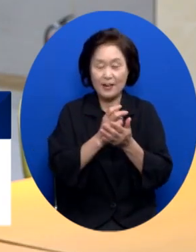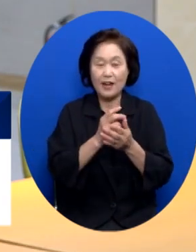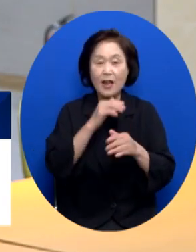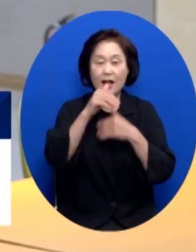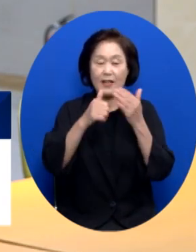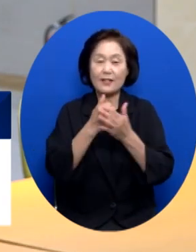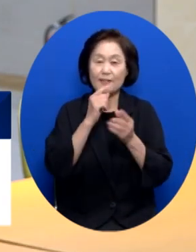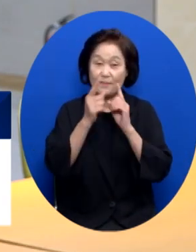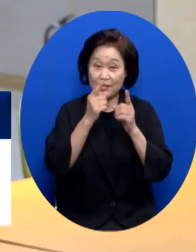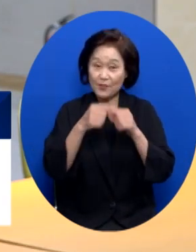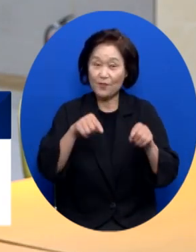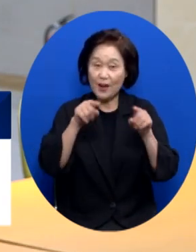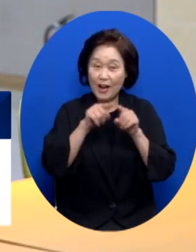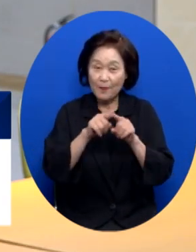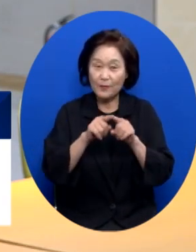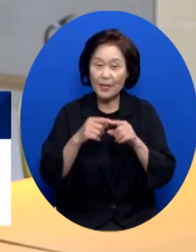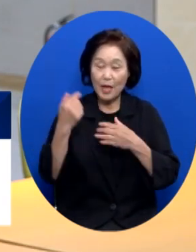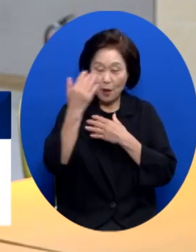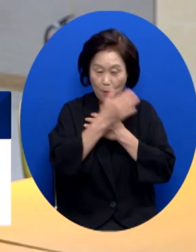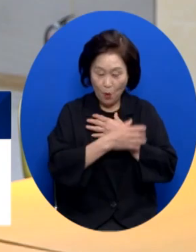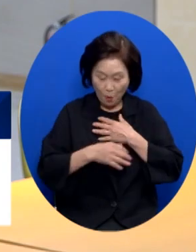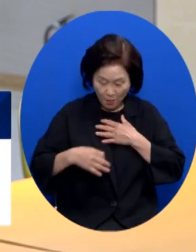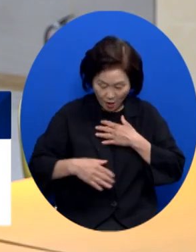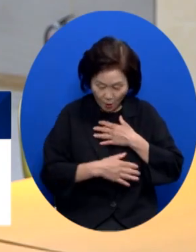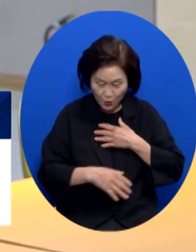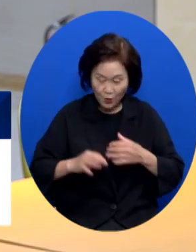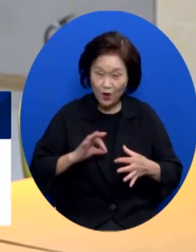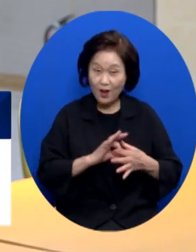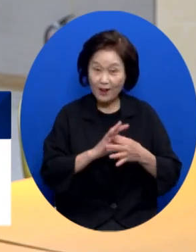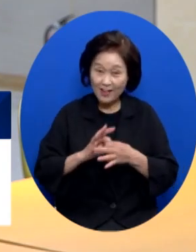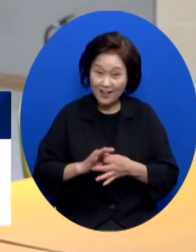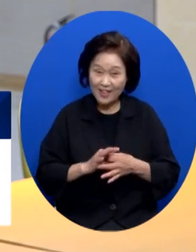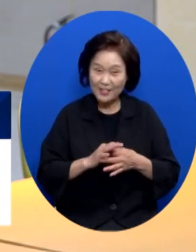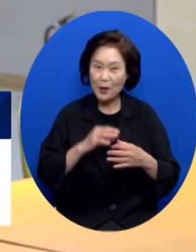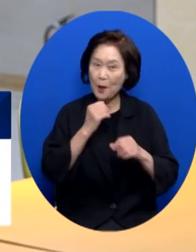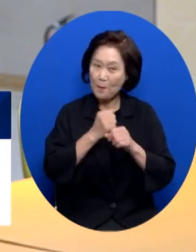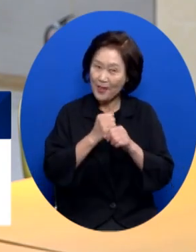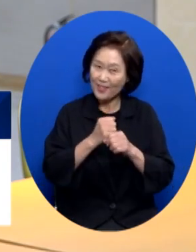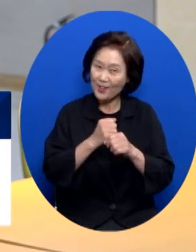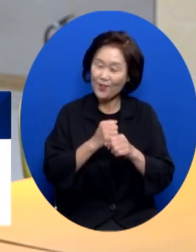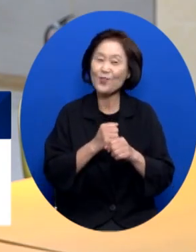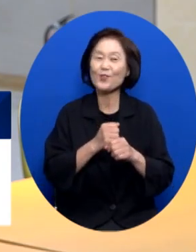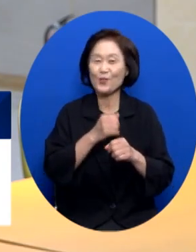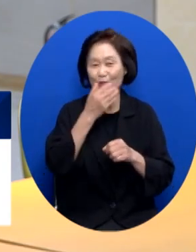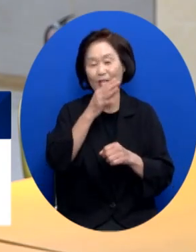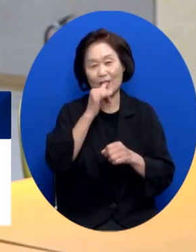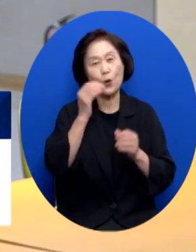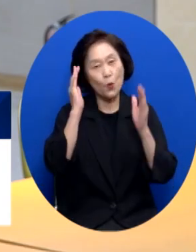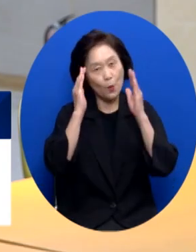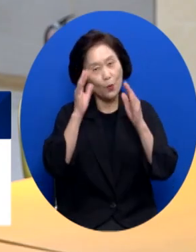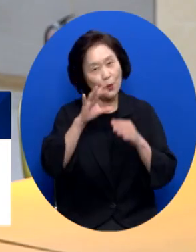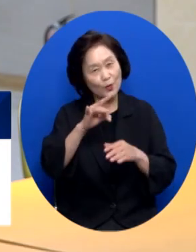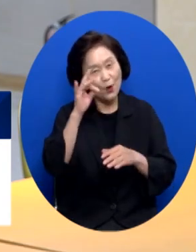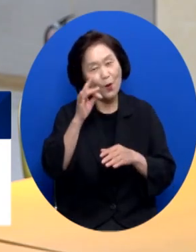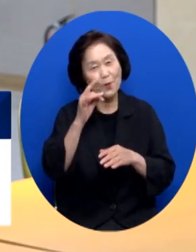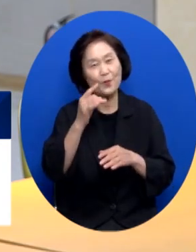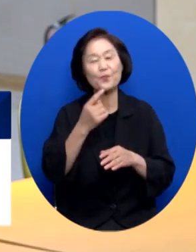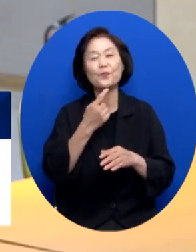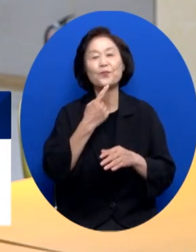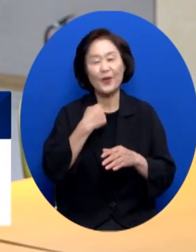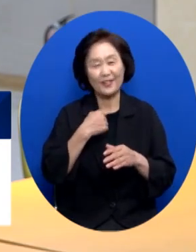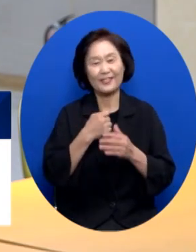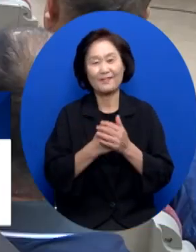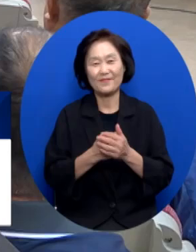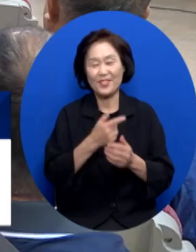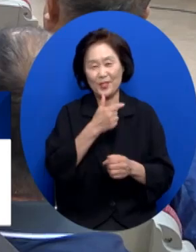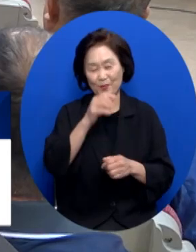온몸의 구질을 연결해서 해주시는 것, 그런 공부는 정말 처음 해봐요. 너무